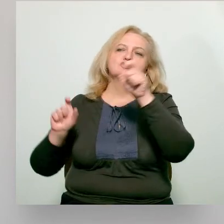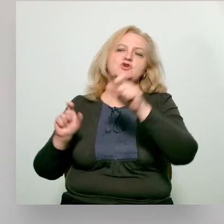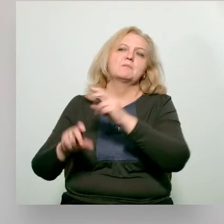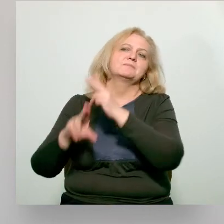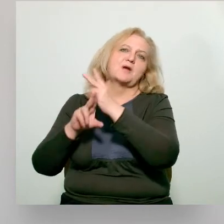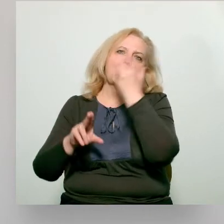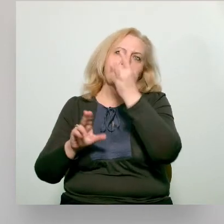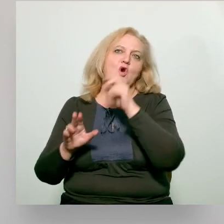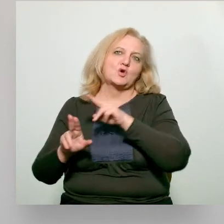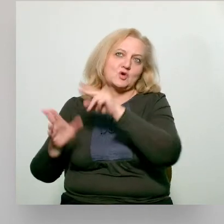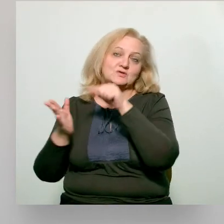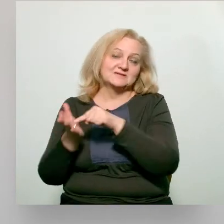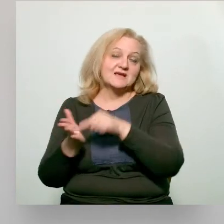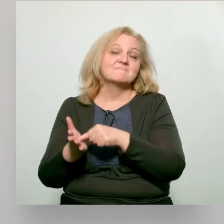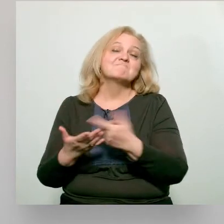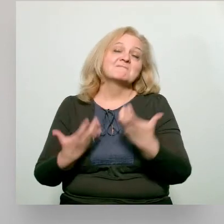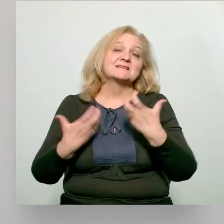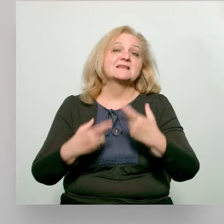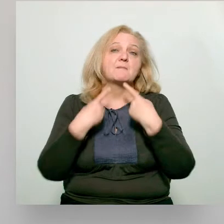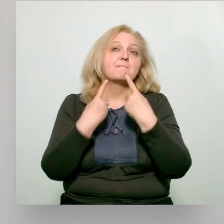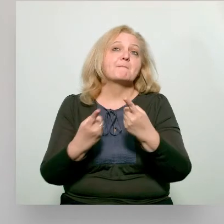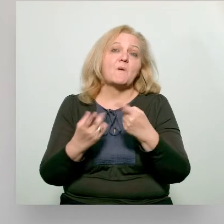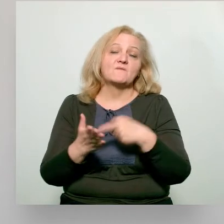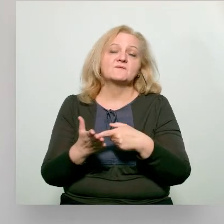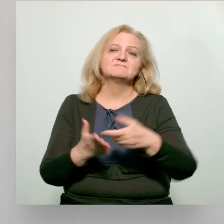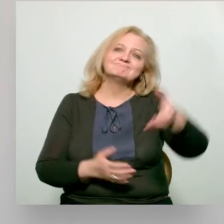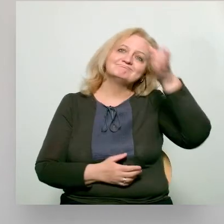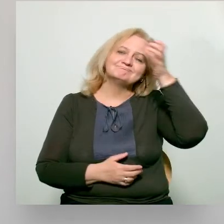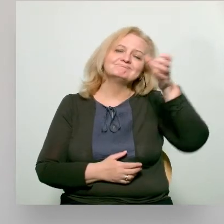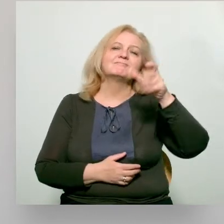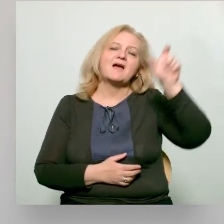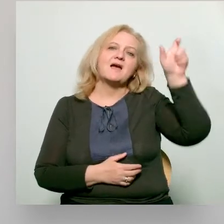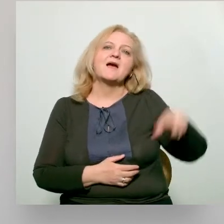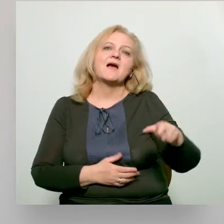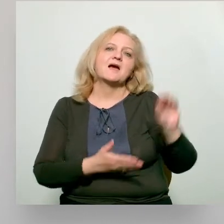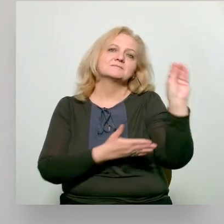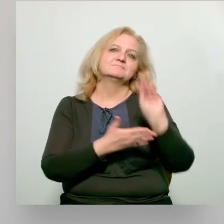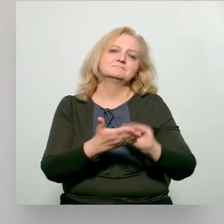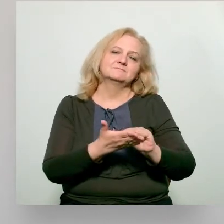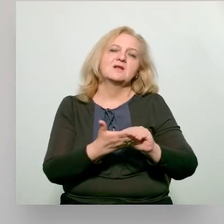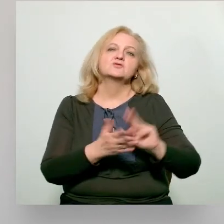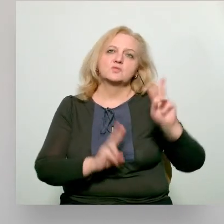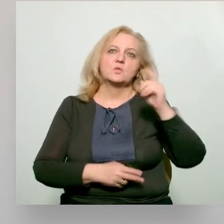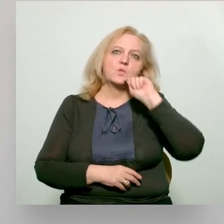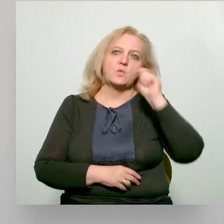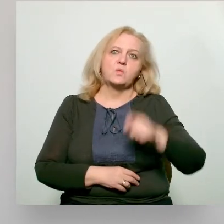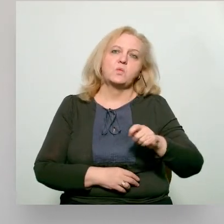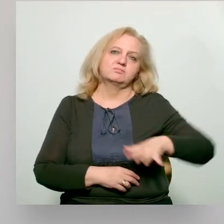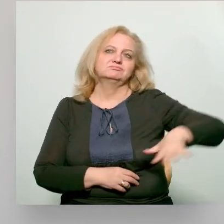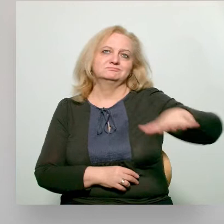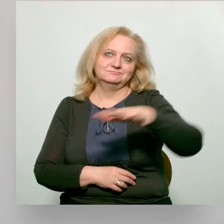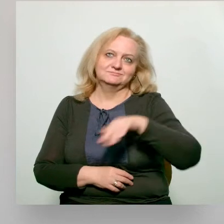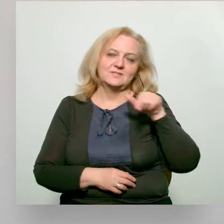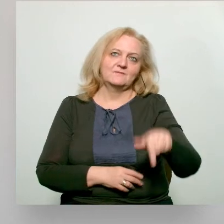tu zacytować bardzo wybitnego pisarza ukraińskiego, jednak z liderów Ukraińskiej Republiki